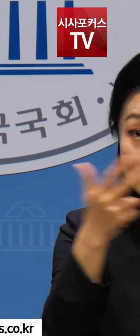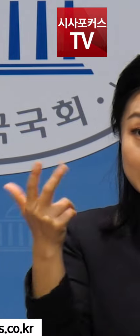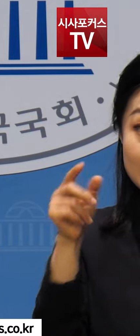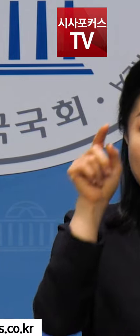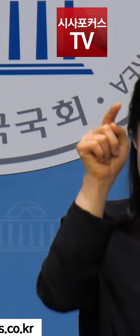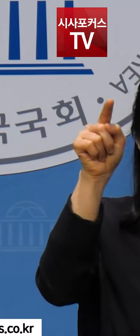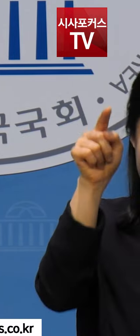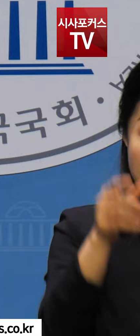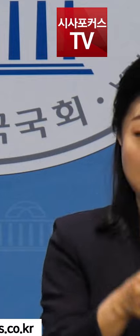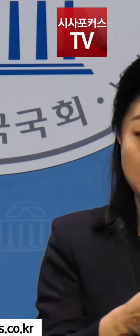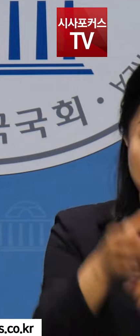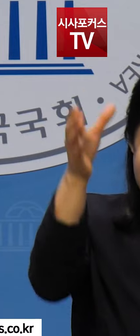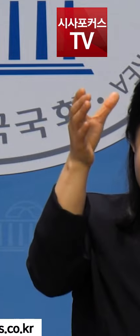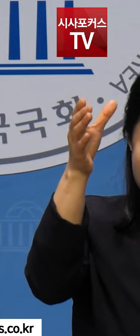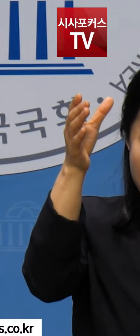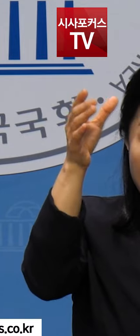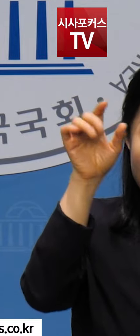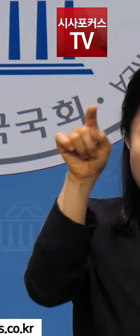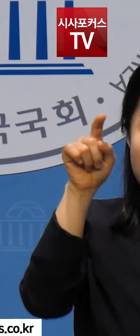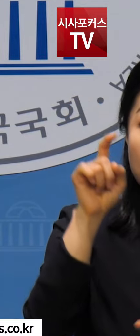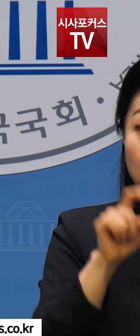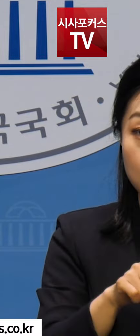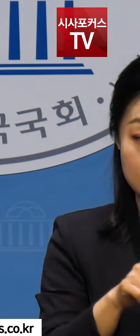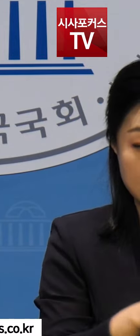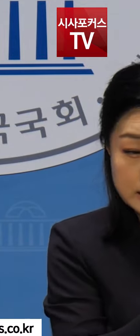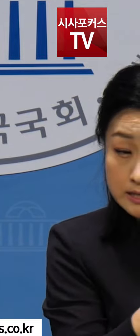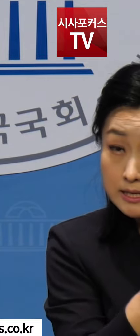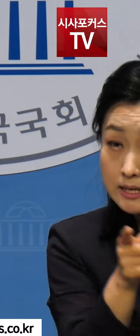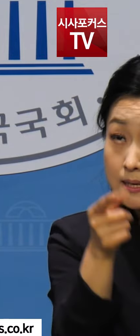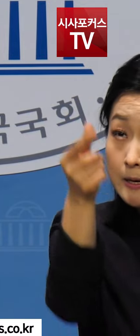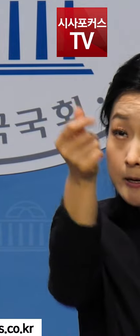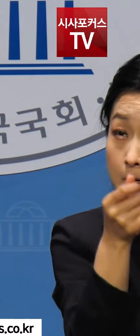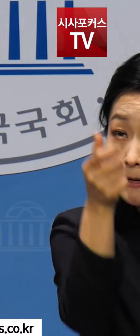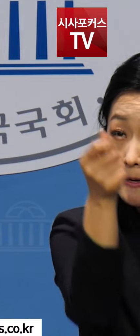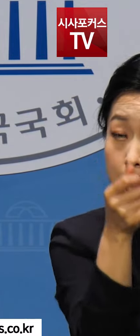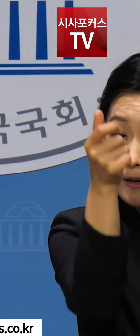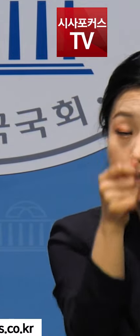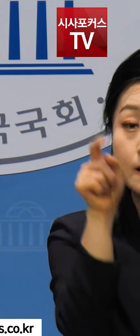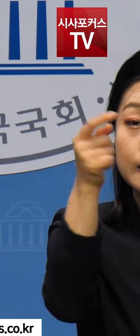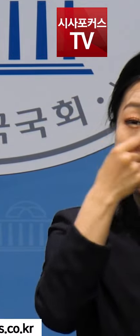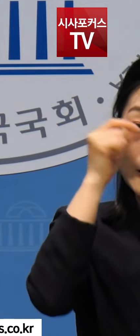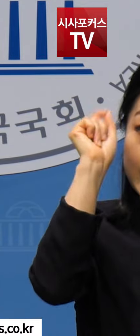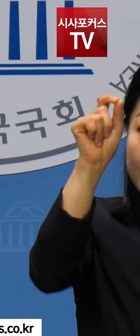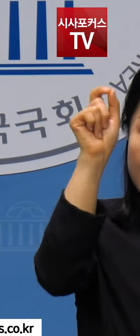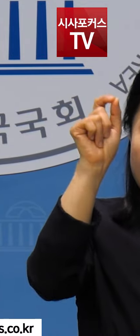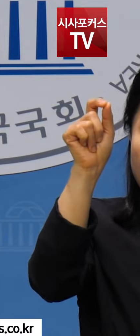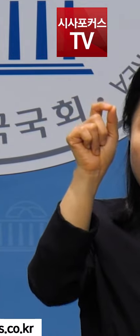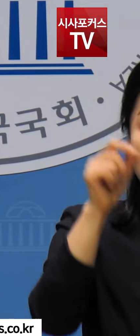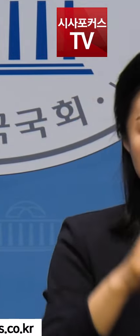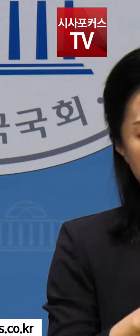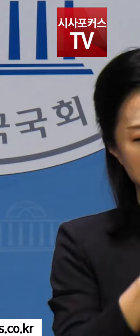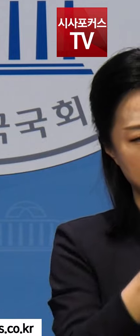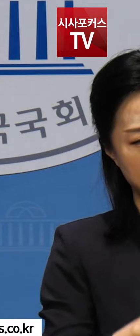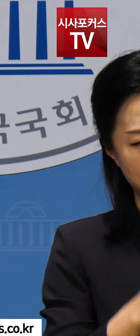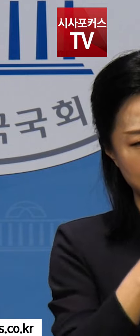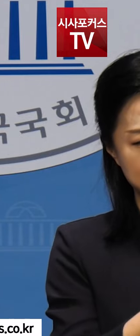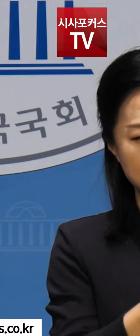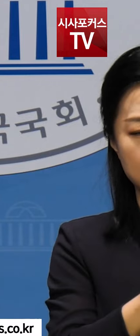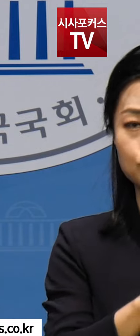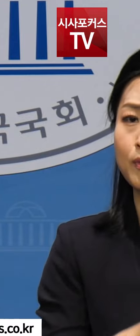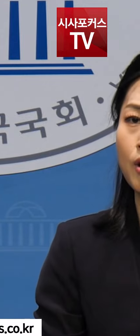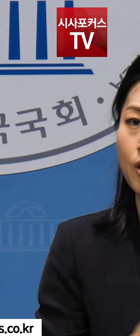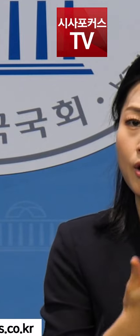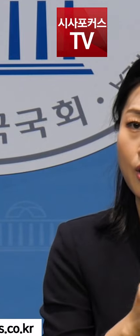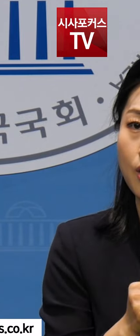측으로 모든 책임을 야당 대표 측으로 넘기는 행태로 변질되었습니다. 이와 같이 비정상적이고 불법적인